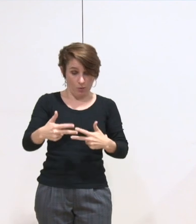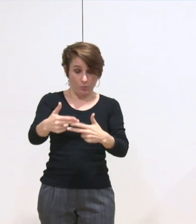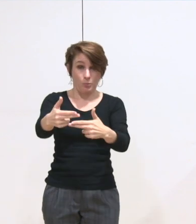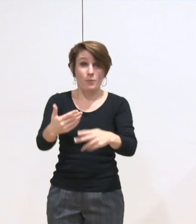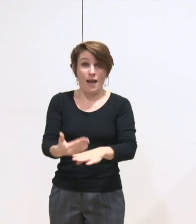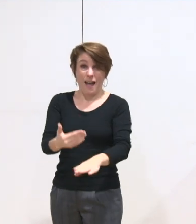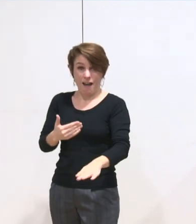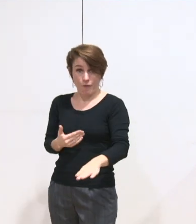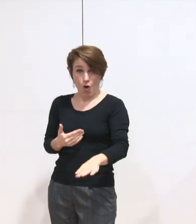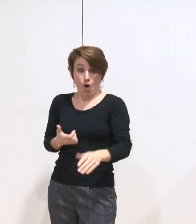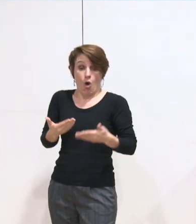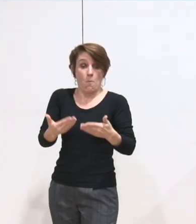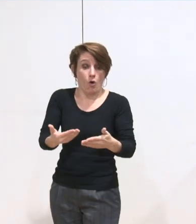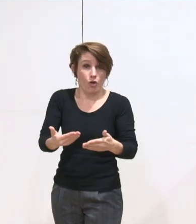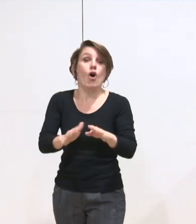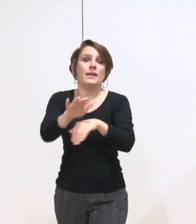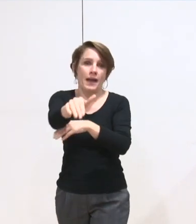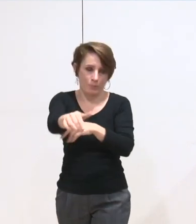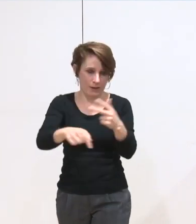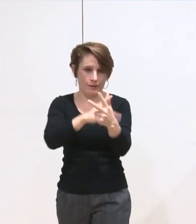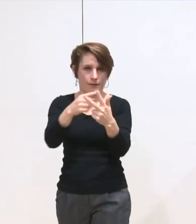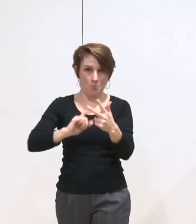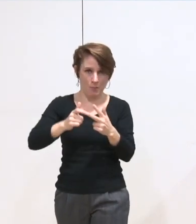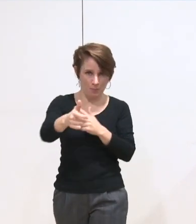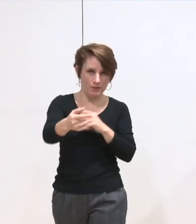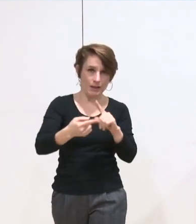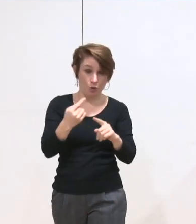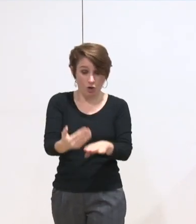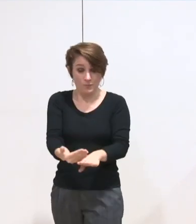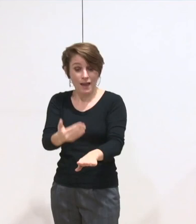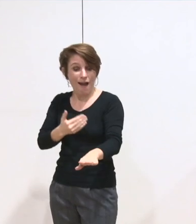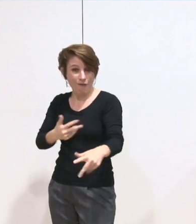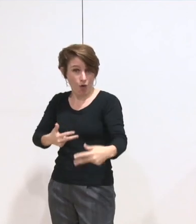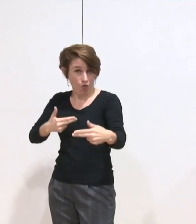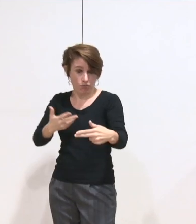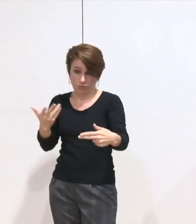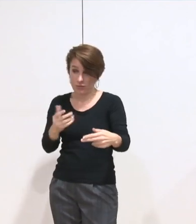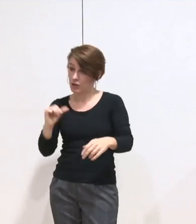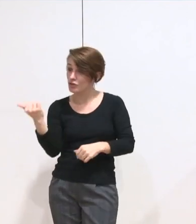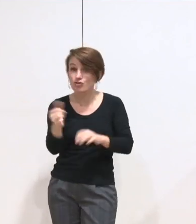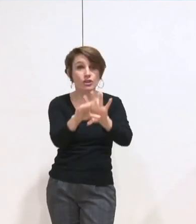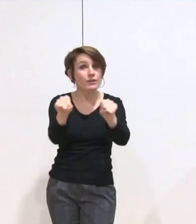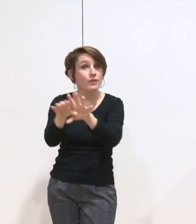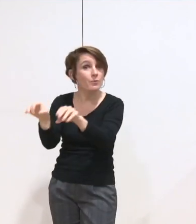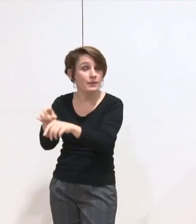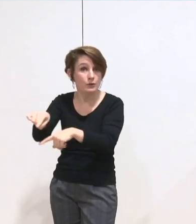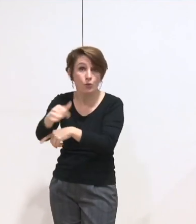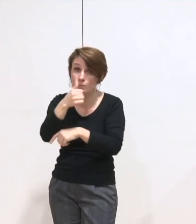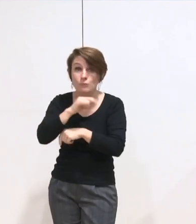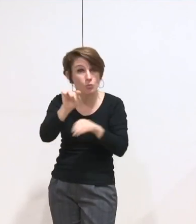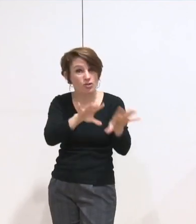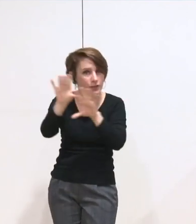si j'ose dire. Donc, le avant demande à ce que chaque famille concernée par ce